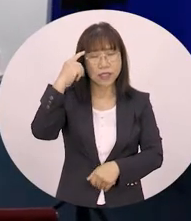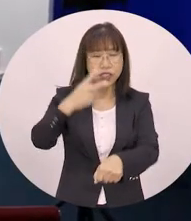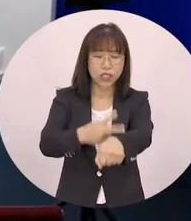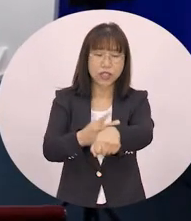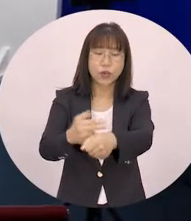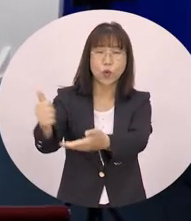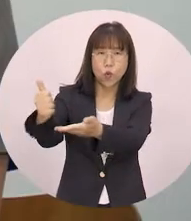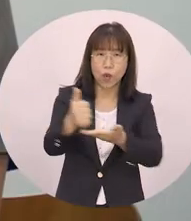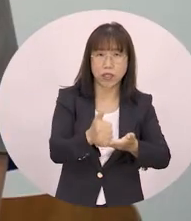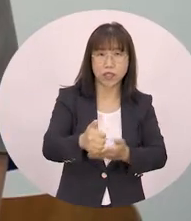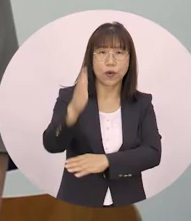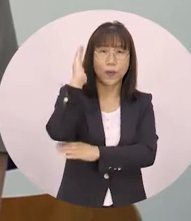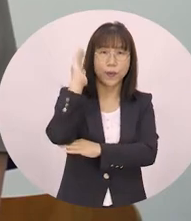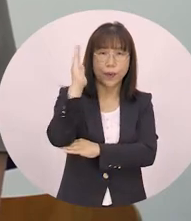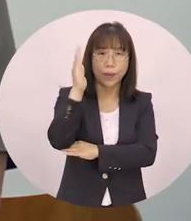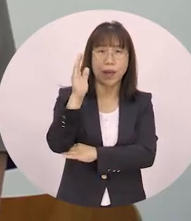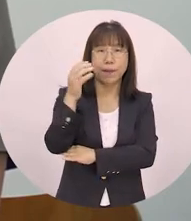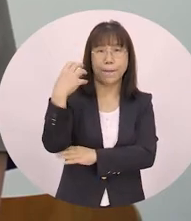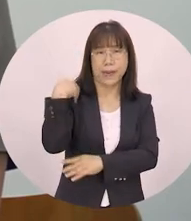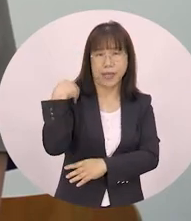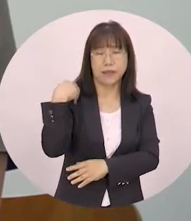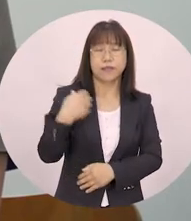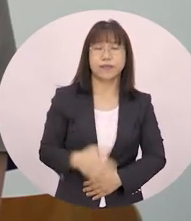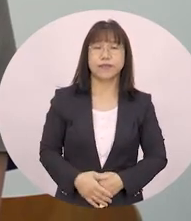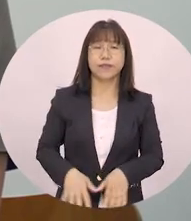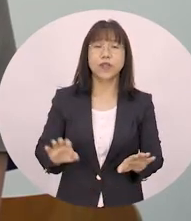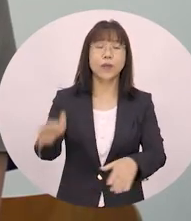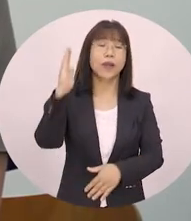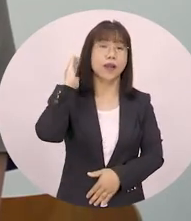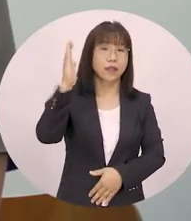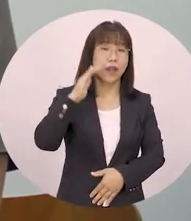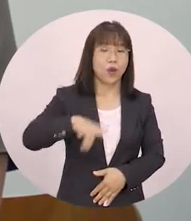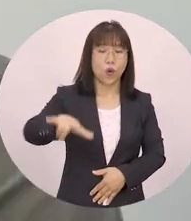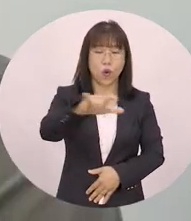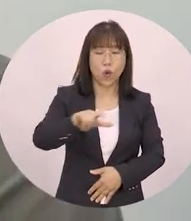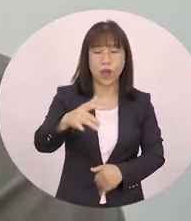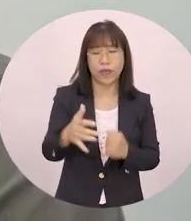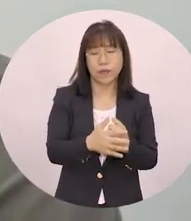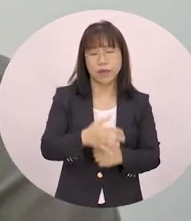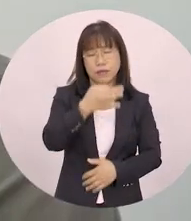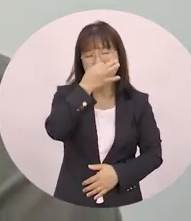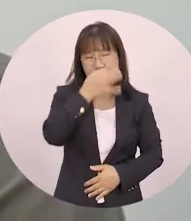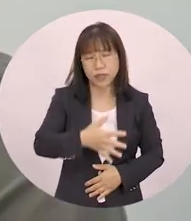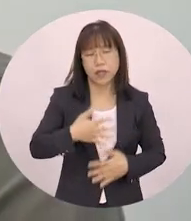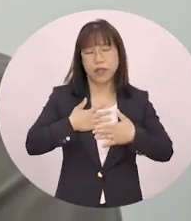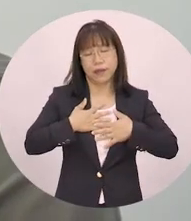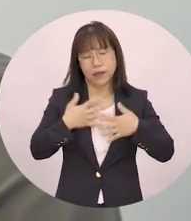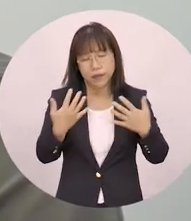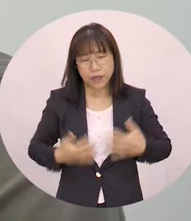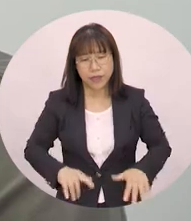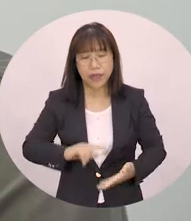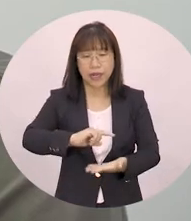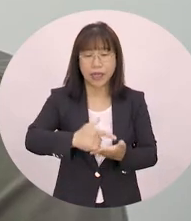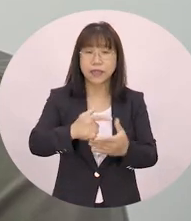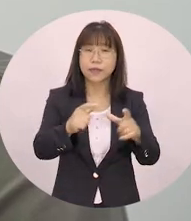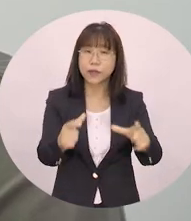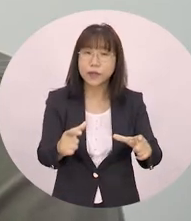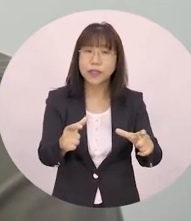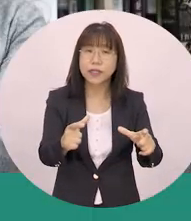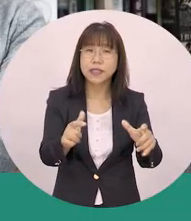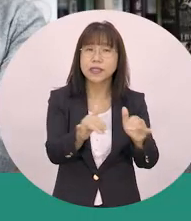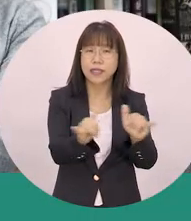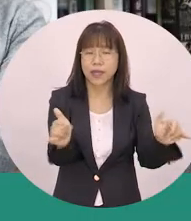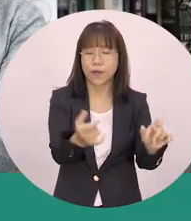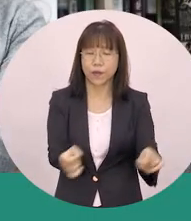더 낫다를 주제로 강연을 펼칩니다. 이번 강좌는 코로나로 인해 힘든 상황 속에서 마음이 지친 강서 구민들의